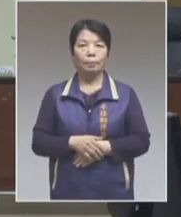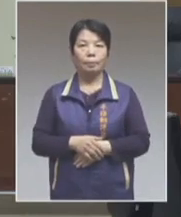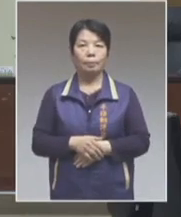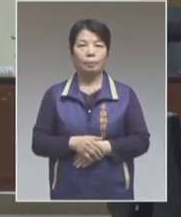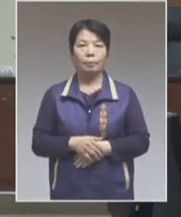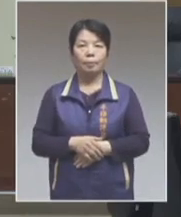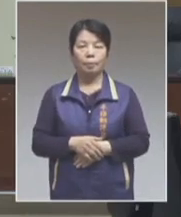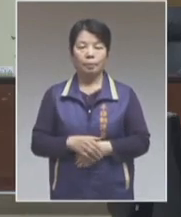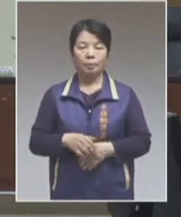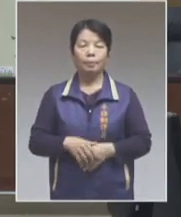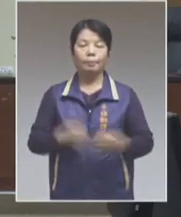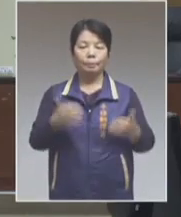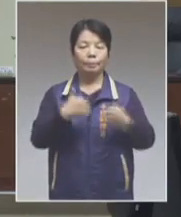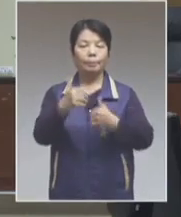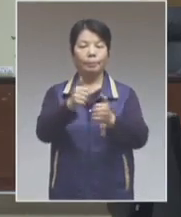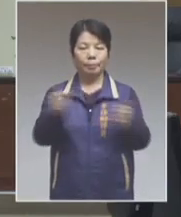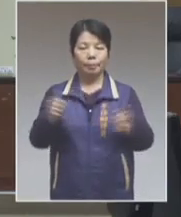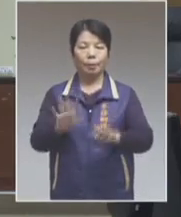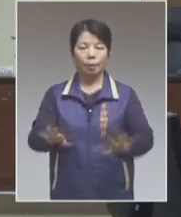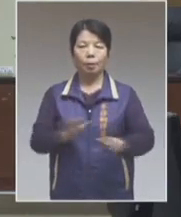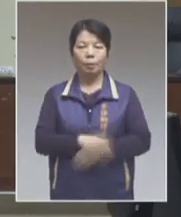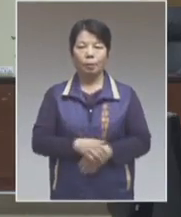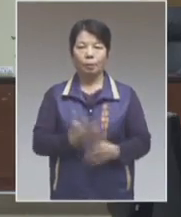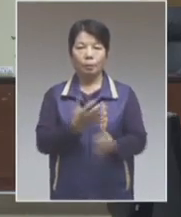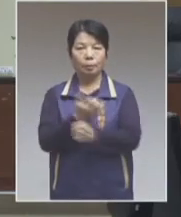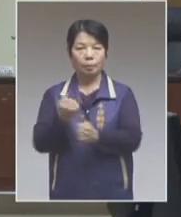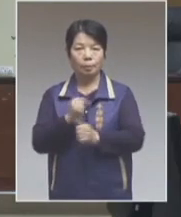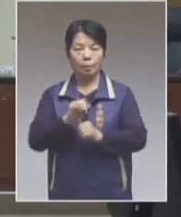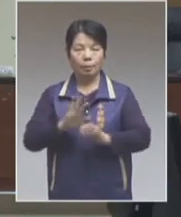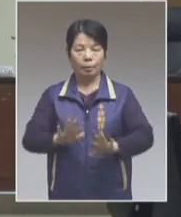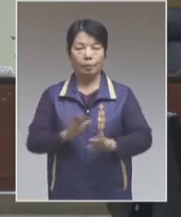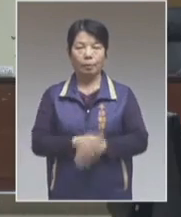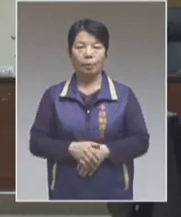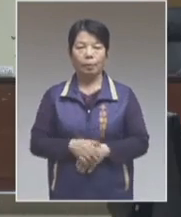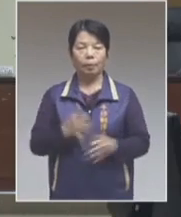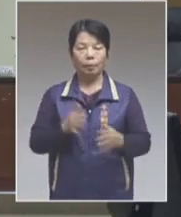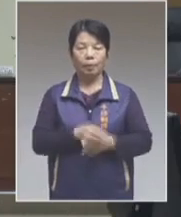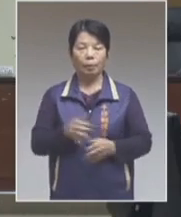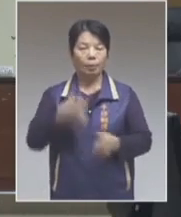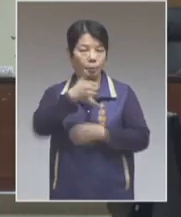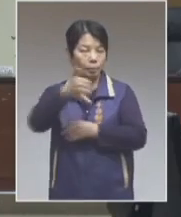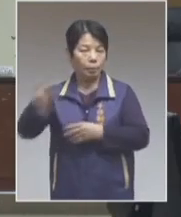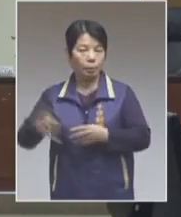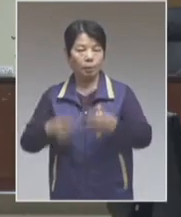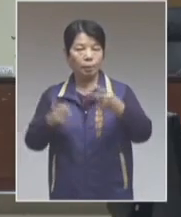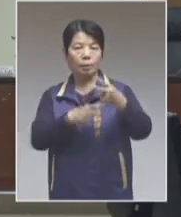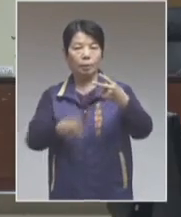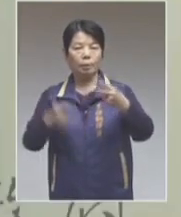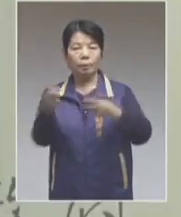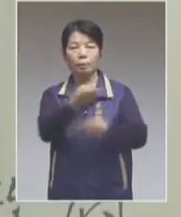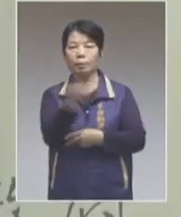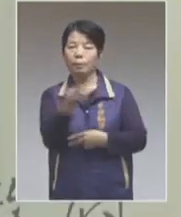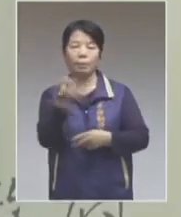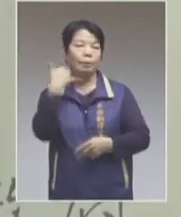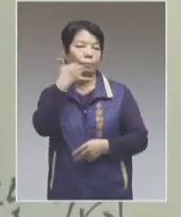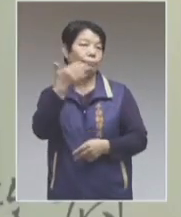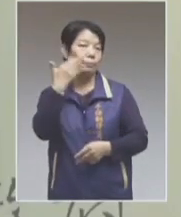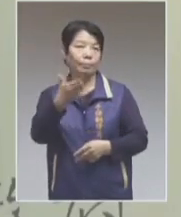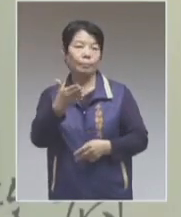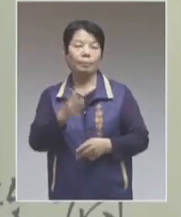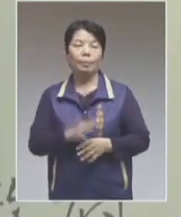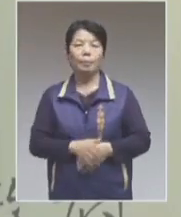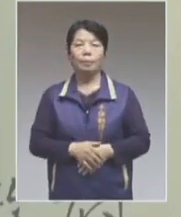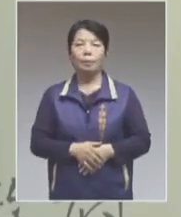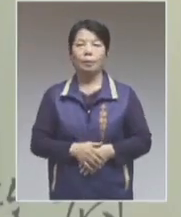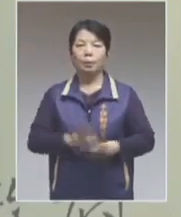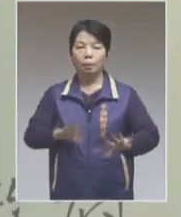海军的部分 。是，谢谢提问。那根据我们掌握，我们也联系了两位确诊个案，他们彼此之间是不认识的，这是确定。第二个，有